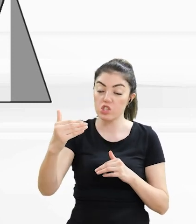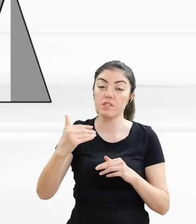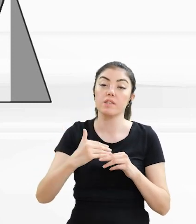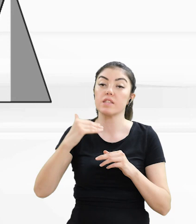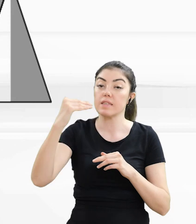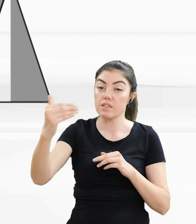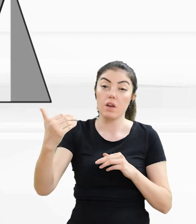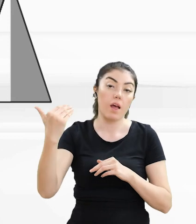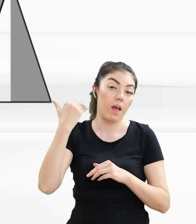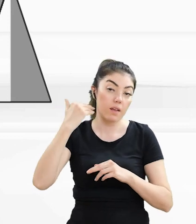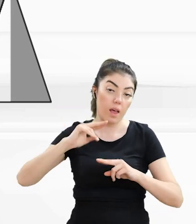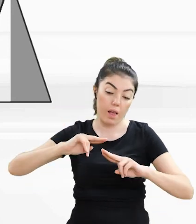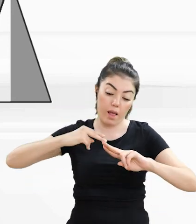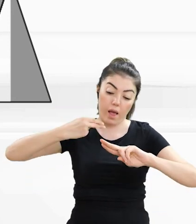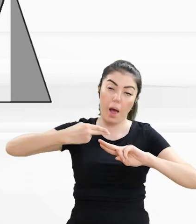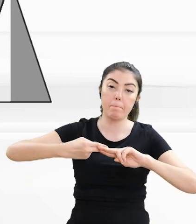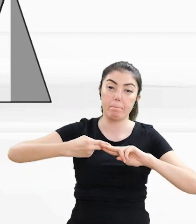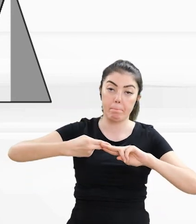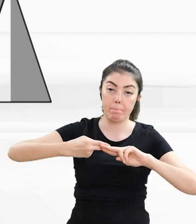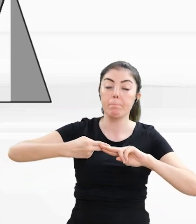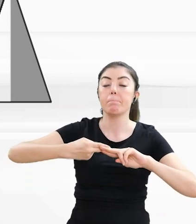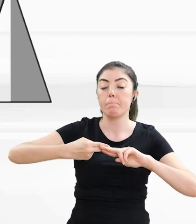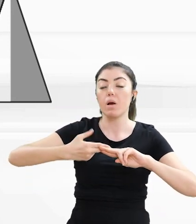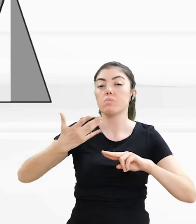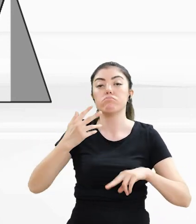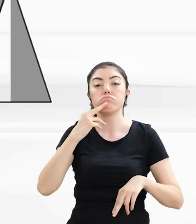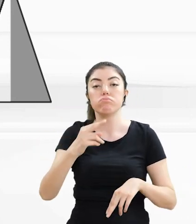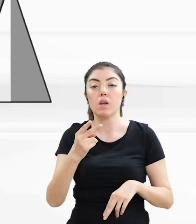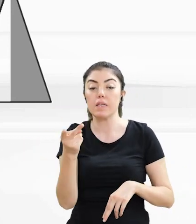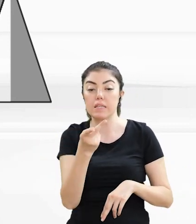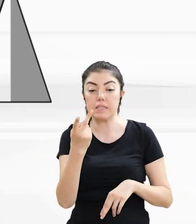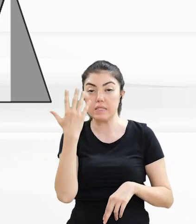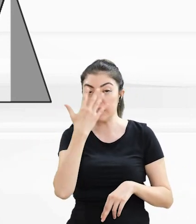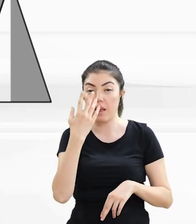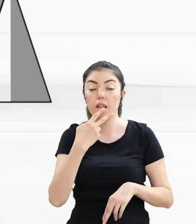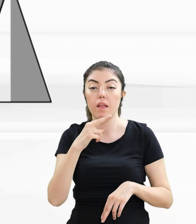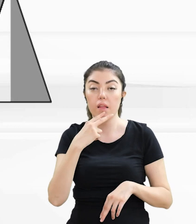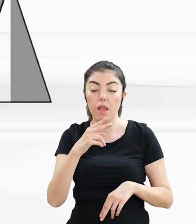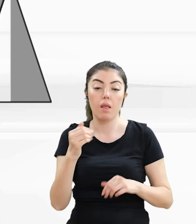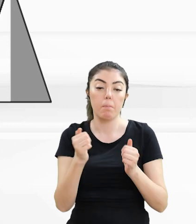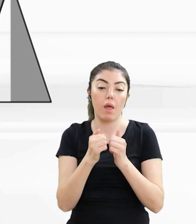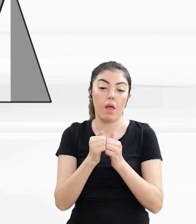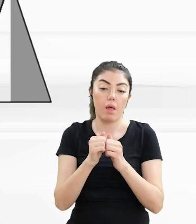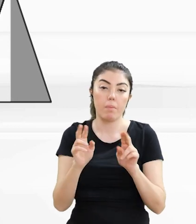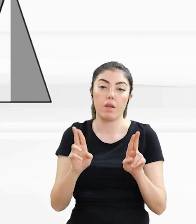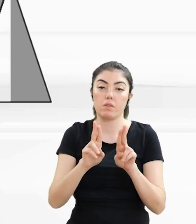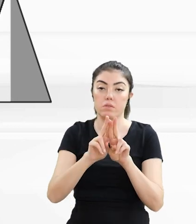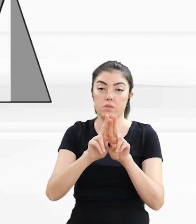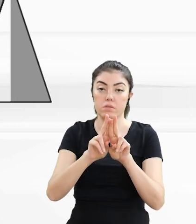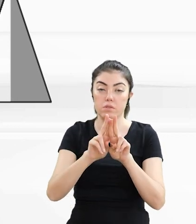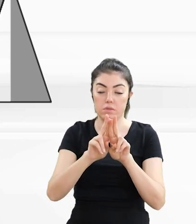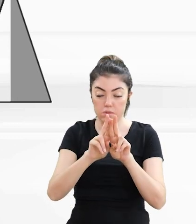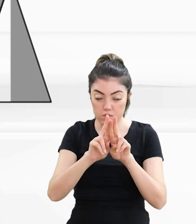yüzünü dışa doğru yani arkaya doğru kapattığımızda zaten Bakın şu iki Siyahın yan yana geldiğini görüyoruz Bu